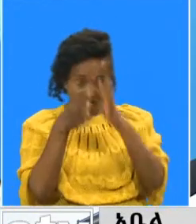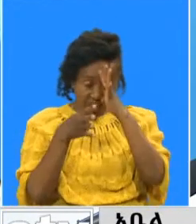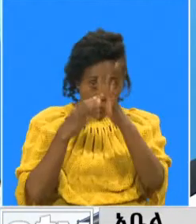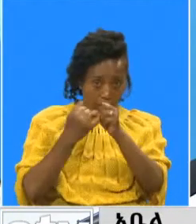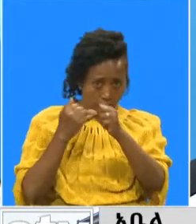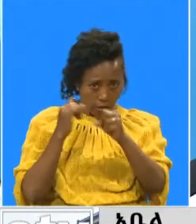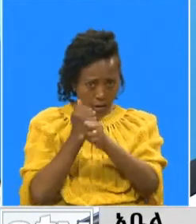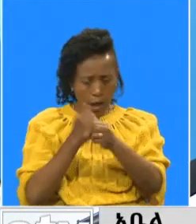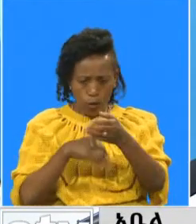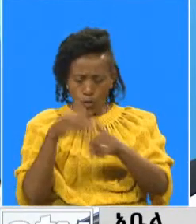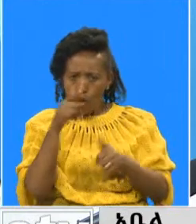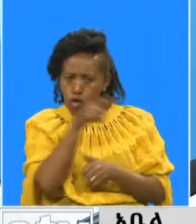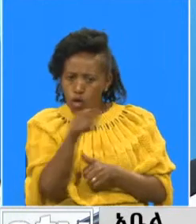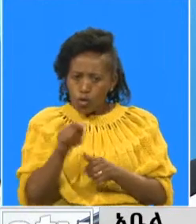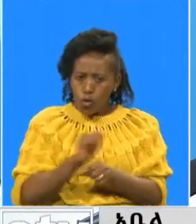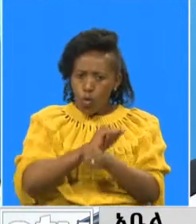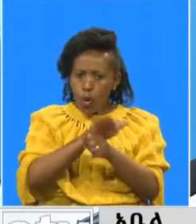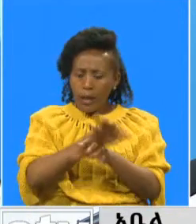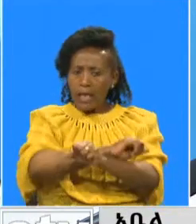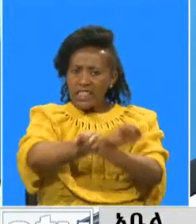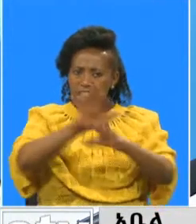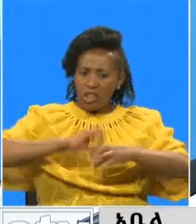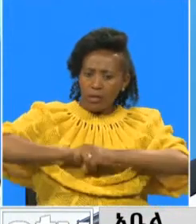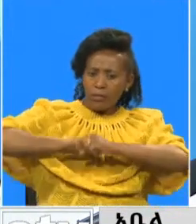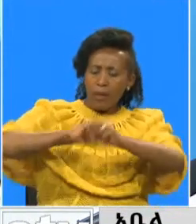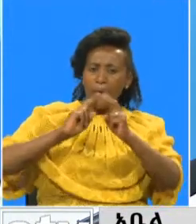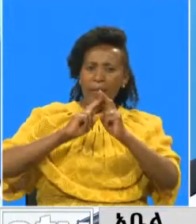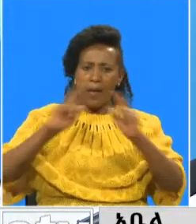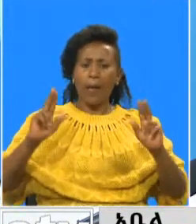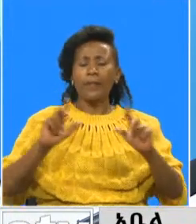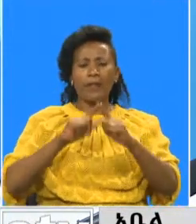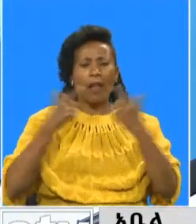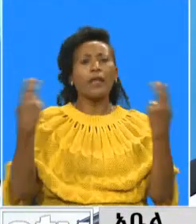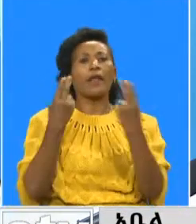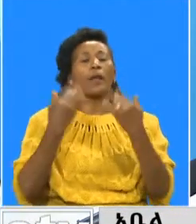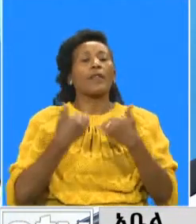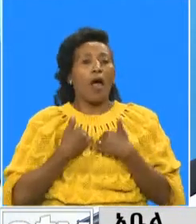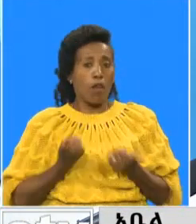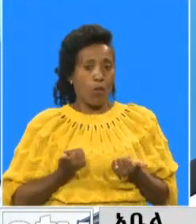እየወጡ ነው። እነሱ ደግሞ የኮሮናን ስርጭት ለመከላከል በጣም ትልቅ ጠቀሜታ አላቸው።